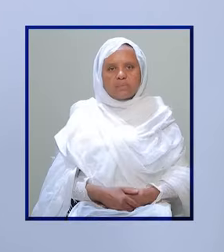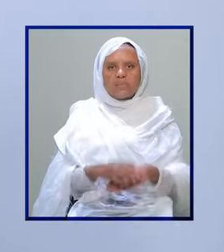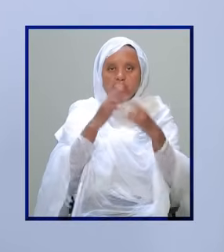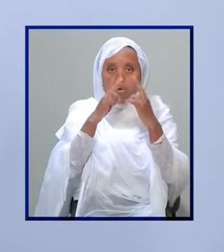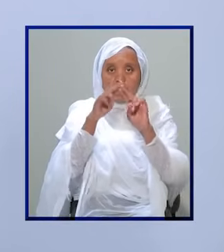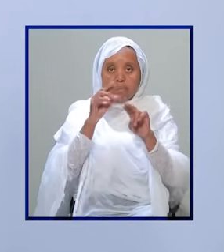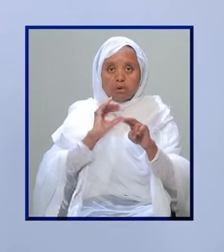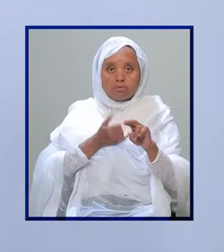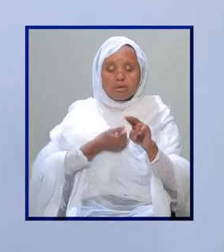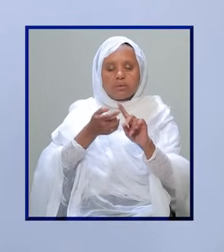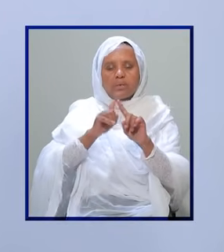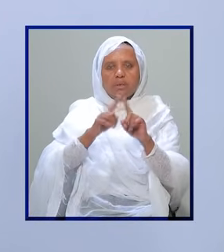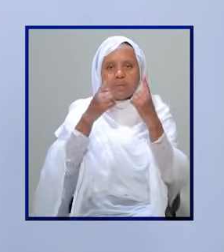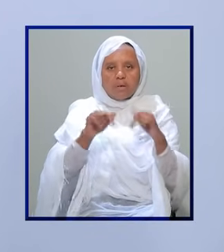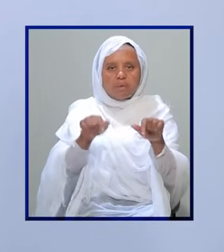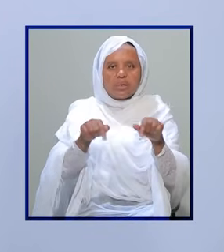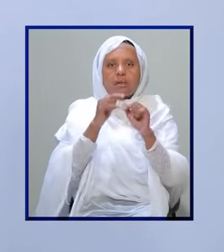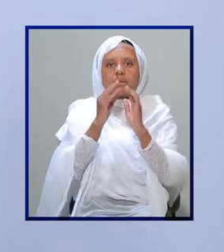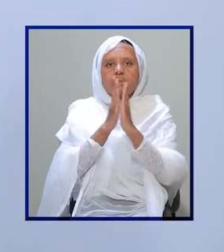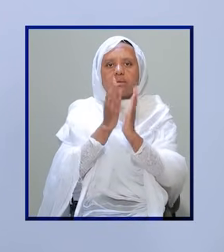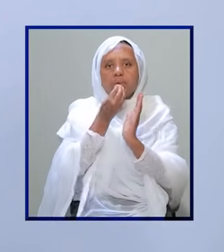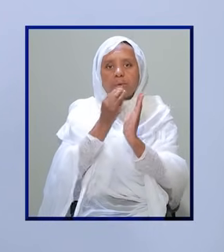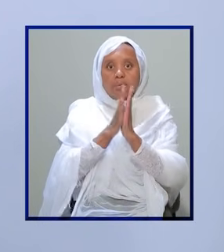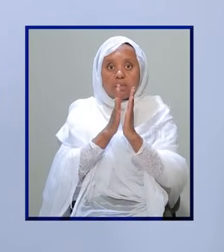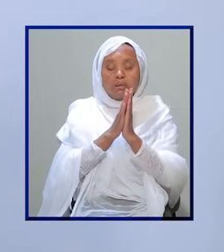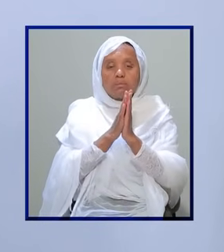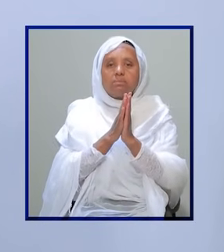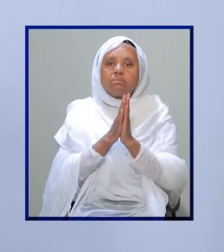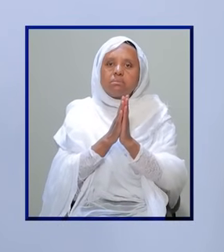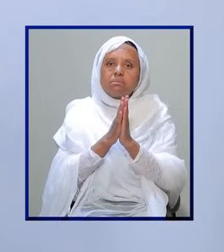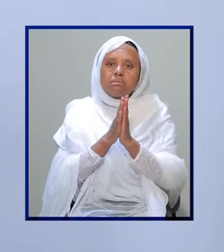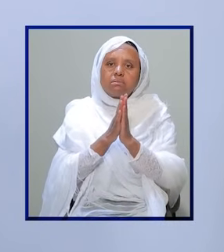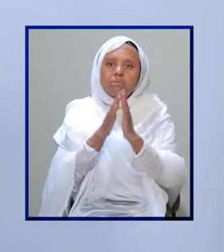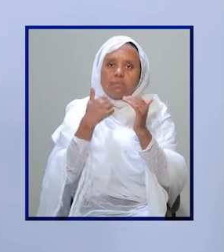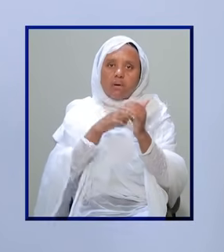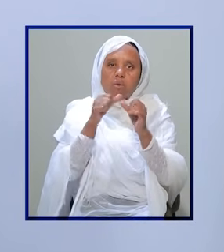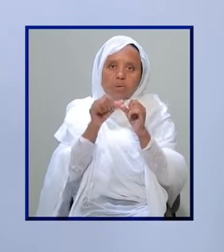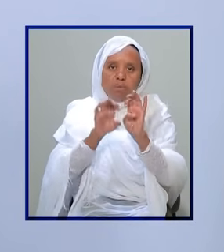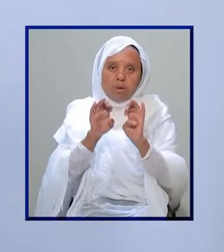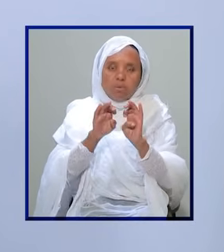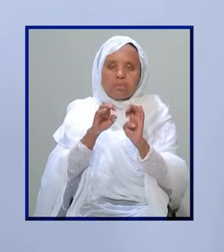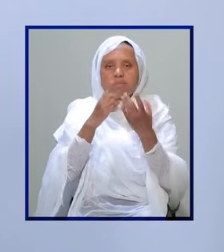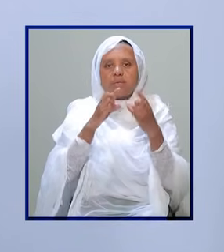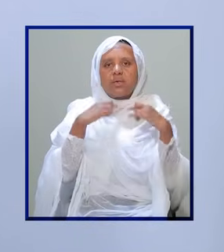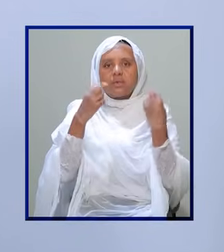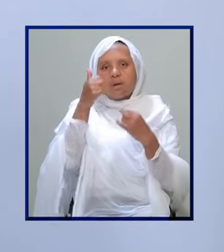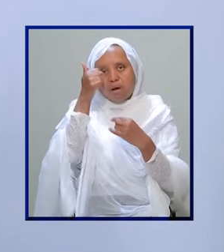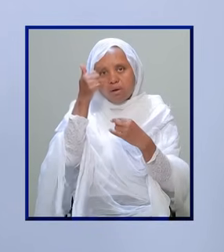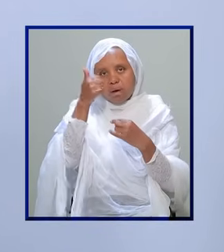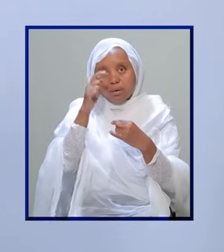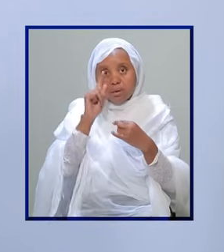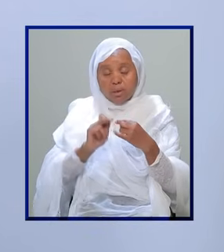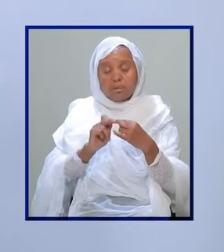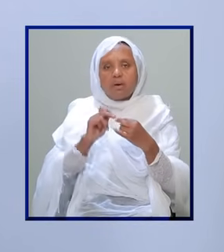ክቡራን ተመልካቾቻችን ተመልሰን መጥተናል። በዛሬ ጸበል ጸዲቅ ቆይታችን ምላሽ እየሰጡ ከኛ ጋር ቆይታ የሚያደርጉት መምህር ቀሲስ አንድነት